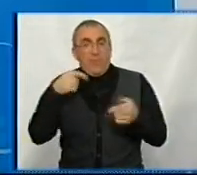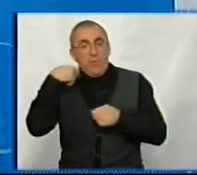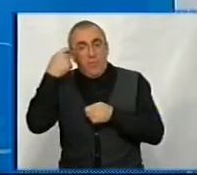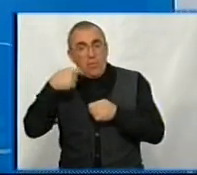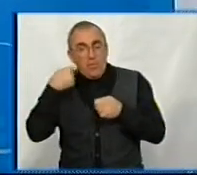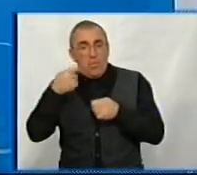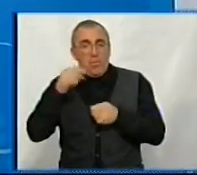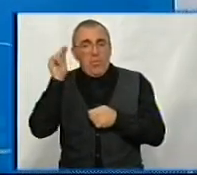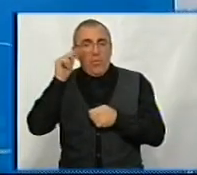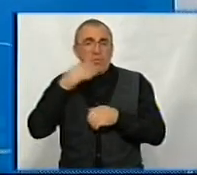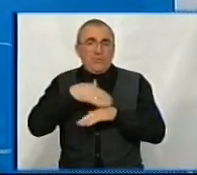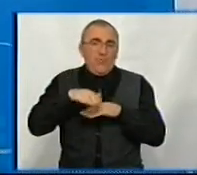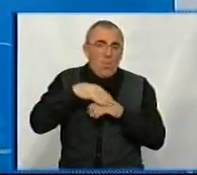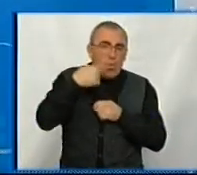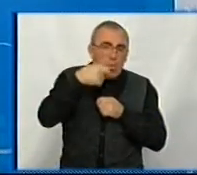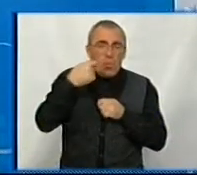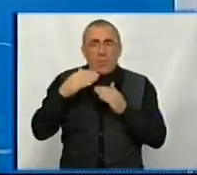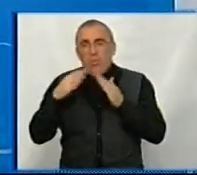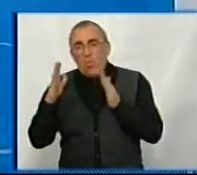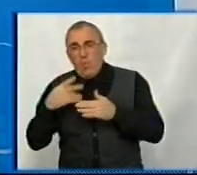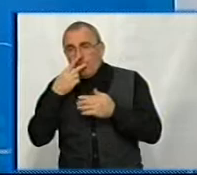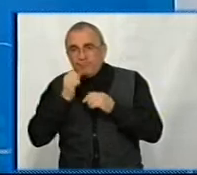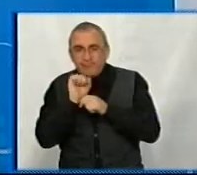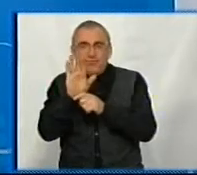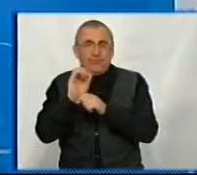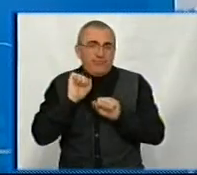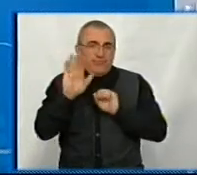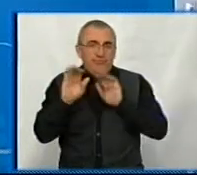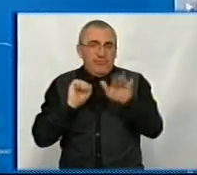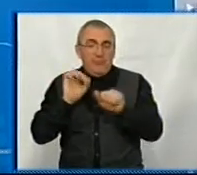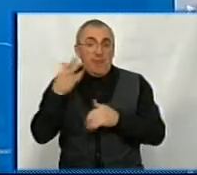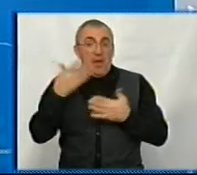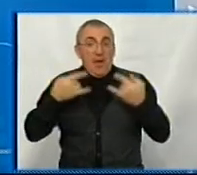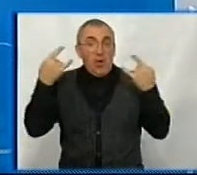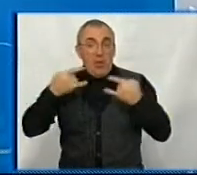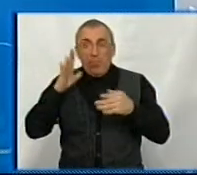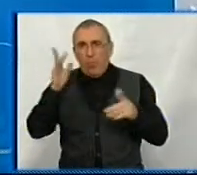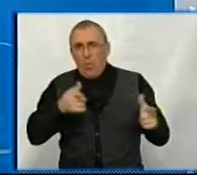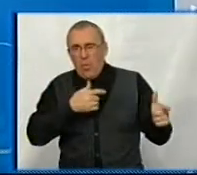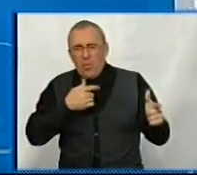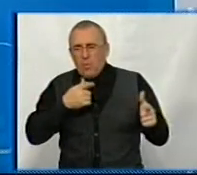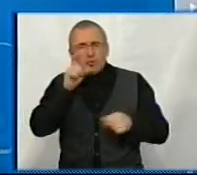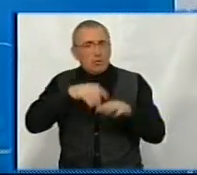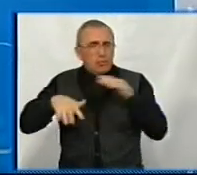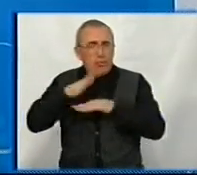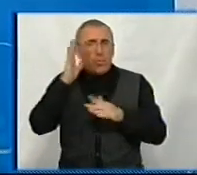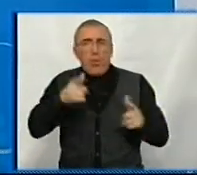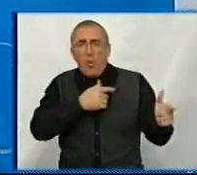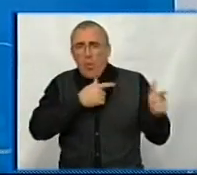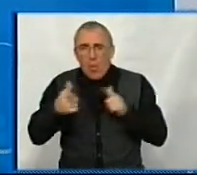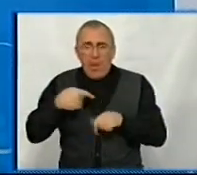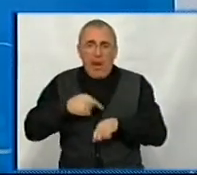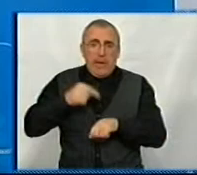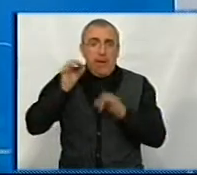із уроків, вони знімають з вулиці, вони знімають з дому, викладають. І якщо наше суспільство буде готове весь час на це реагувати і реагувати